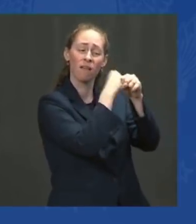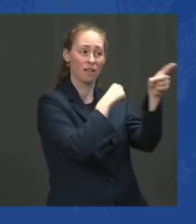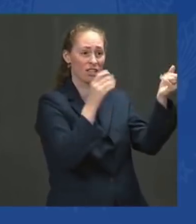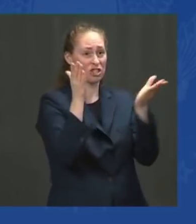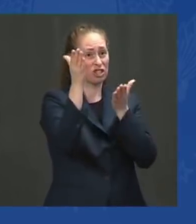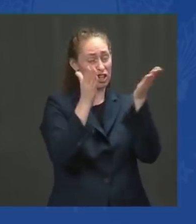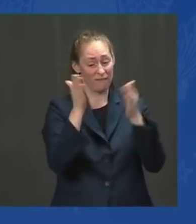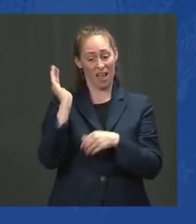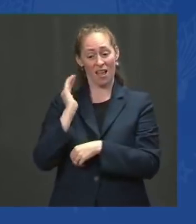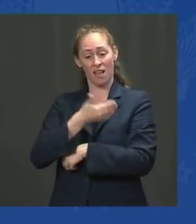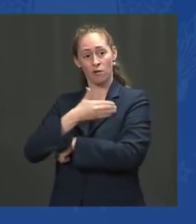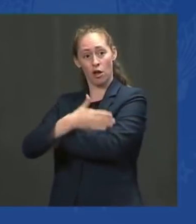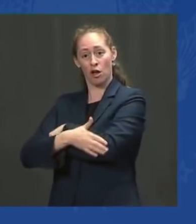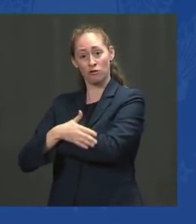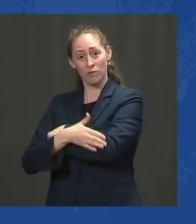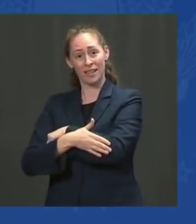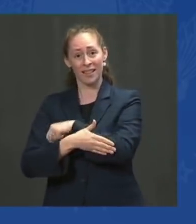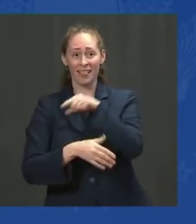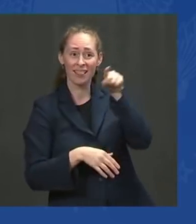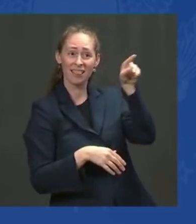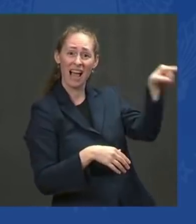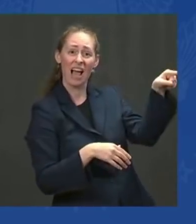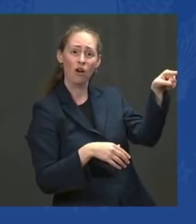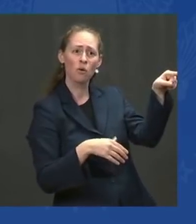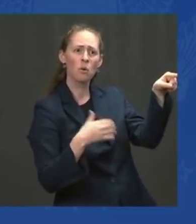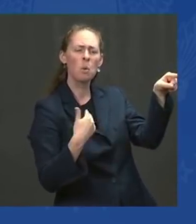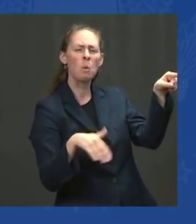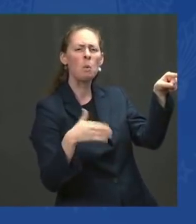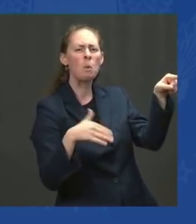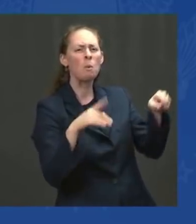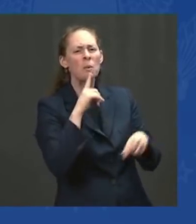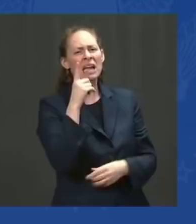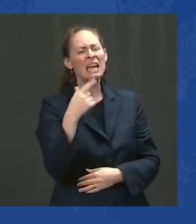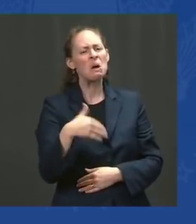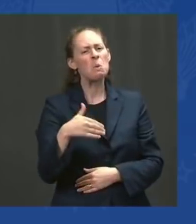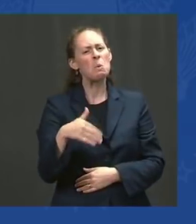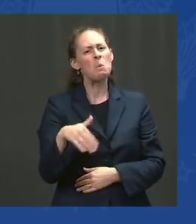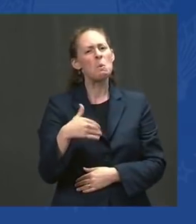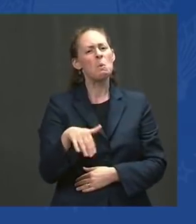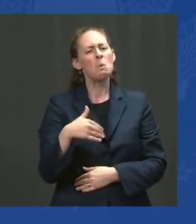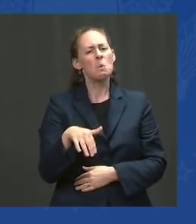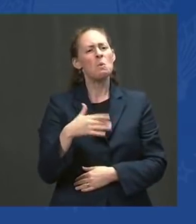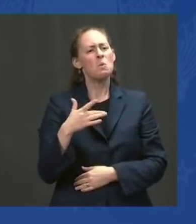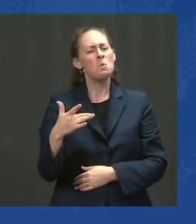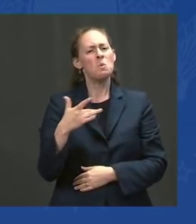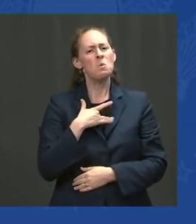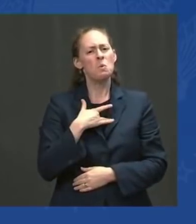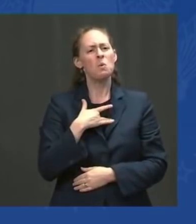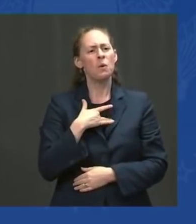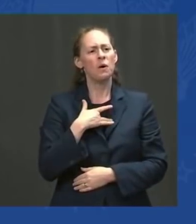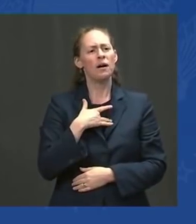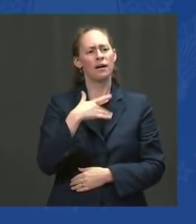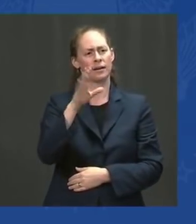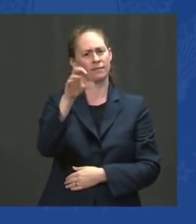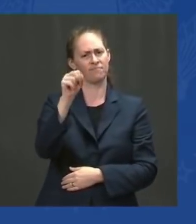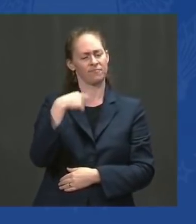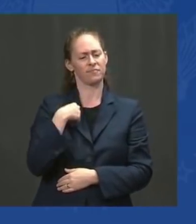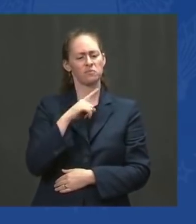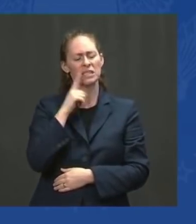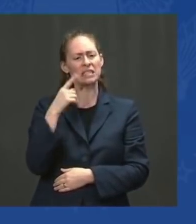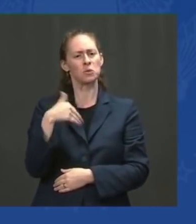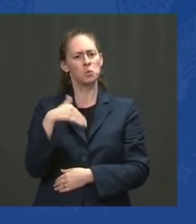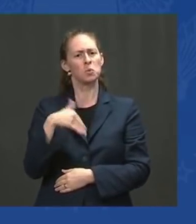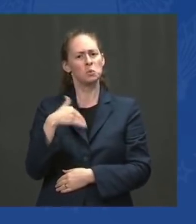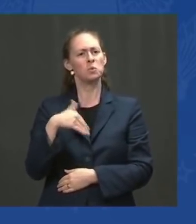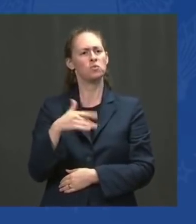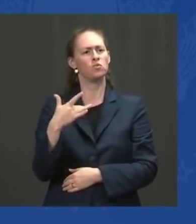军限制其他航班起降啊，阻拦成千上万有条件离开阿富汗的有钱人离境啊，